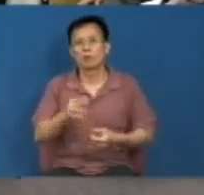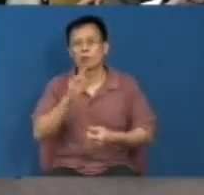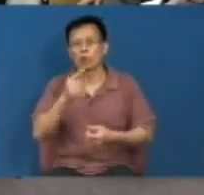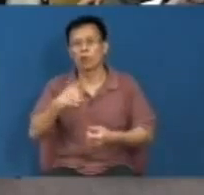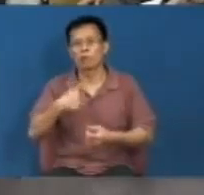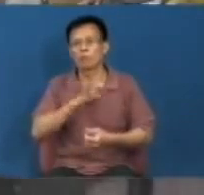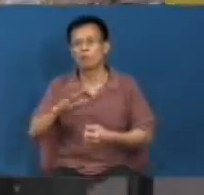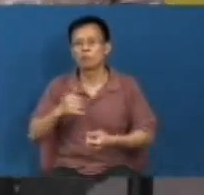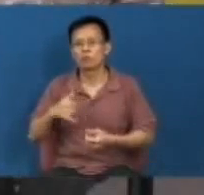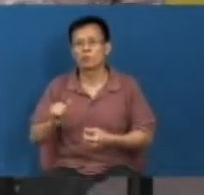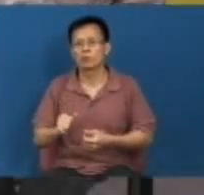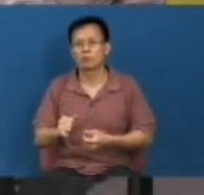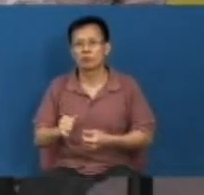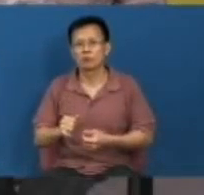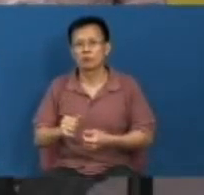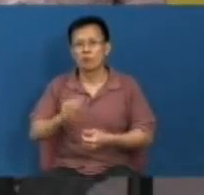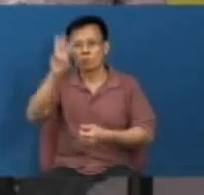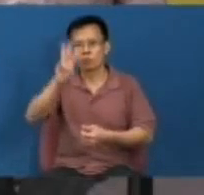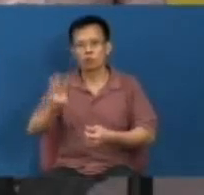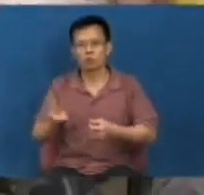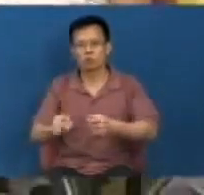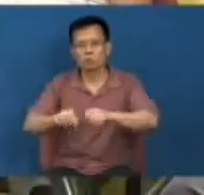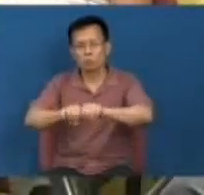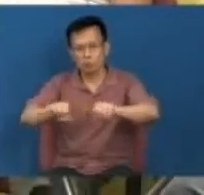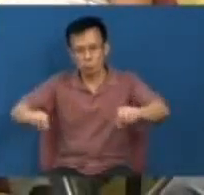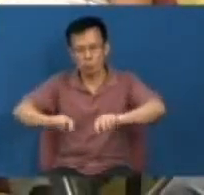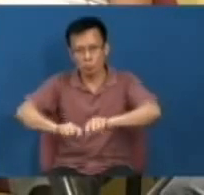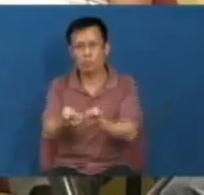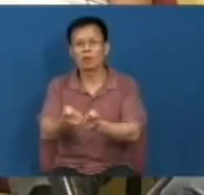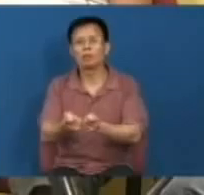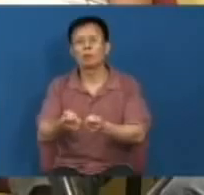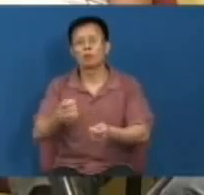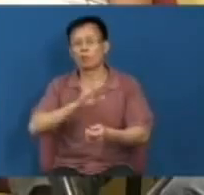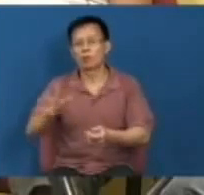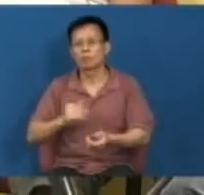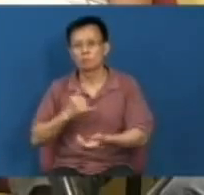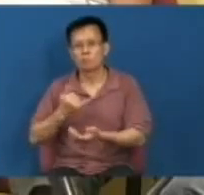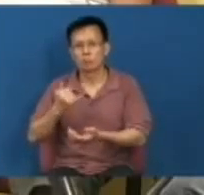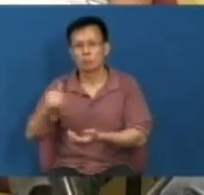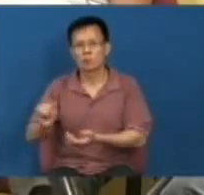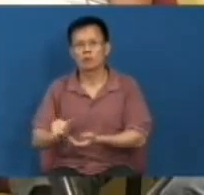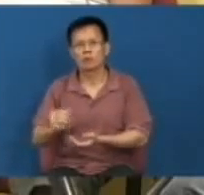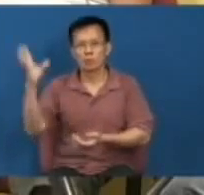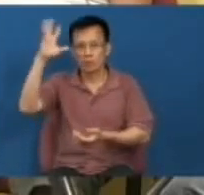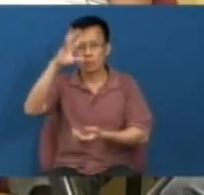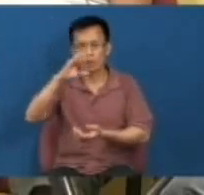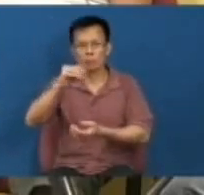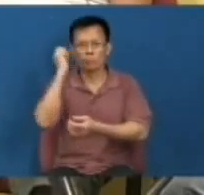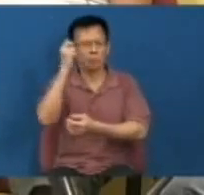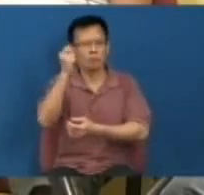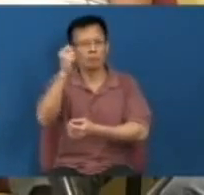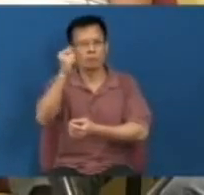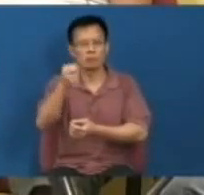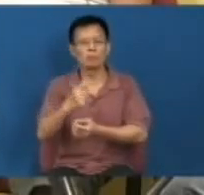走，整水渠爆曬啲坑渠，水而家忽死又唔走。半夜敲門又話有